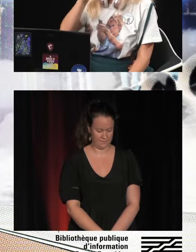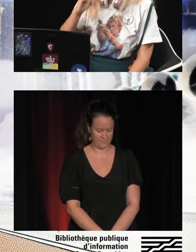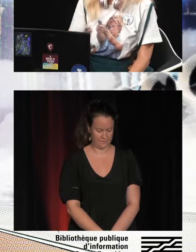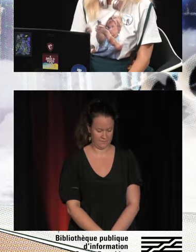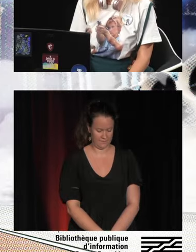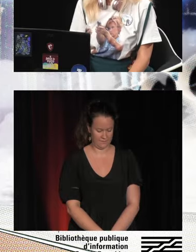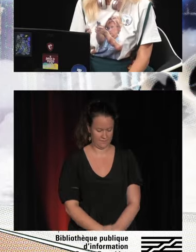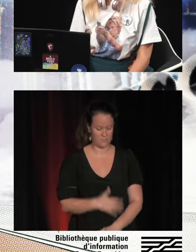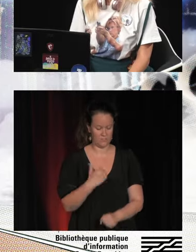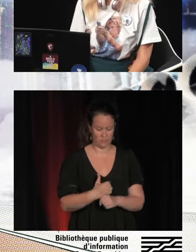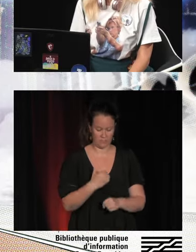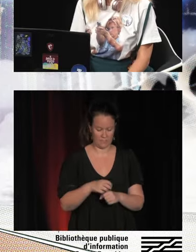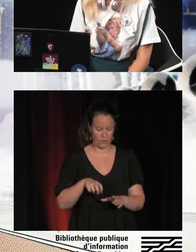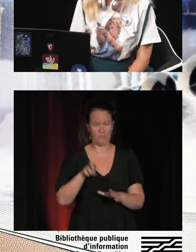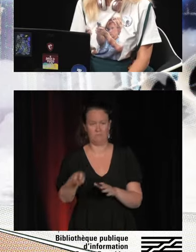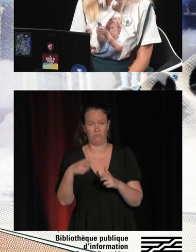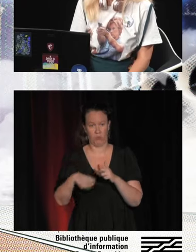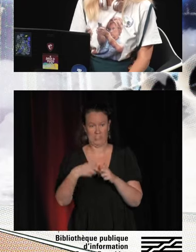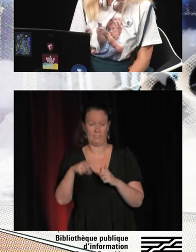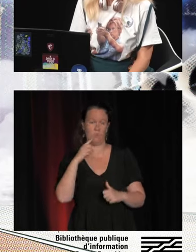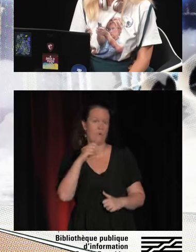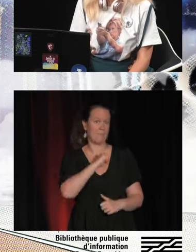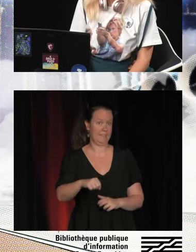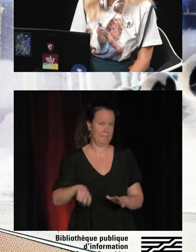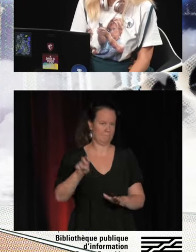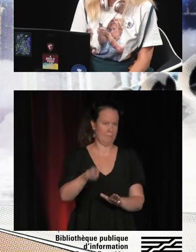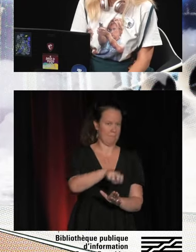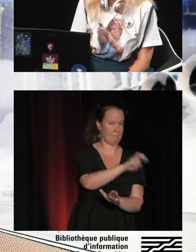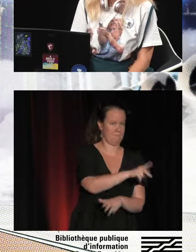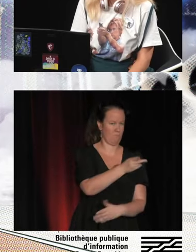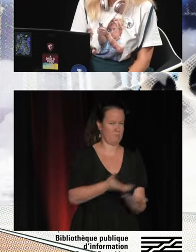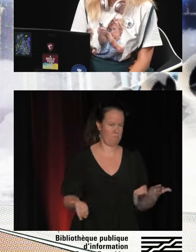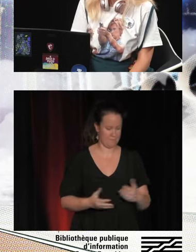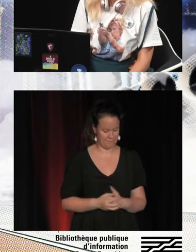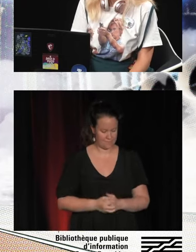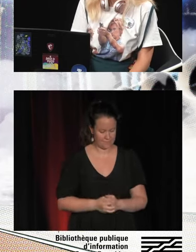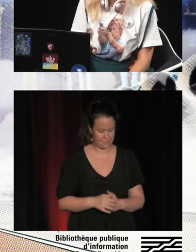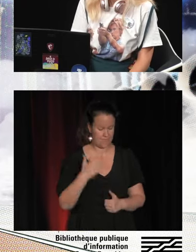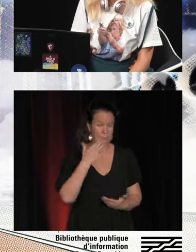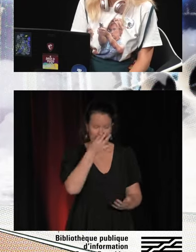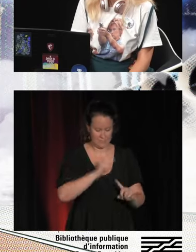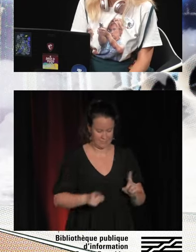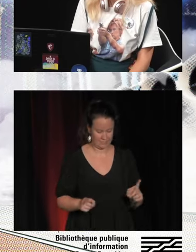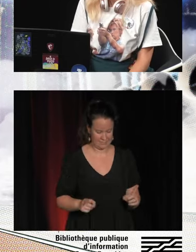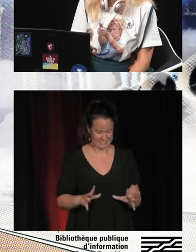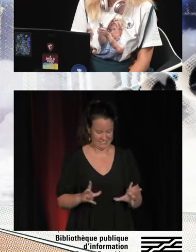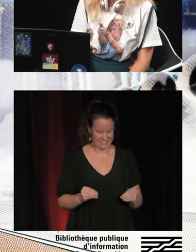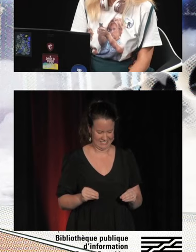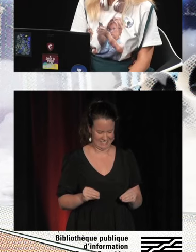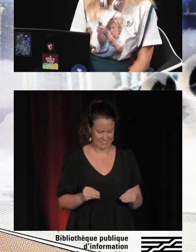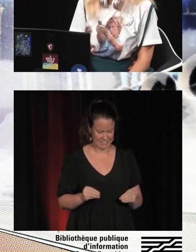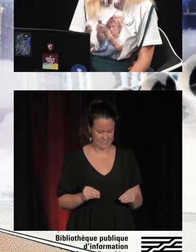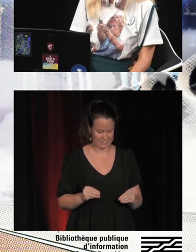Donc là, chaque fois, je vais sur les rochers parce que eh bien, ça va plus vite de sauter sur les rochers à condition de ne pas les manquer. Mais oh là là, j'ai très peur. Est-ce que je vais